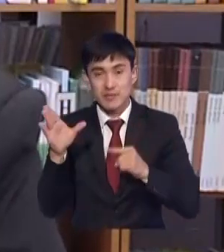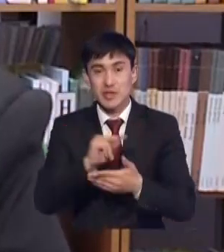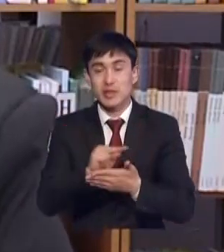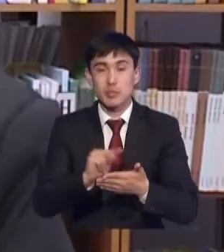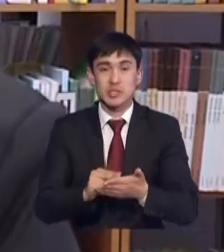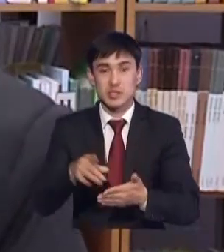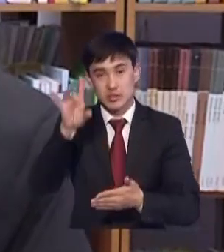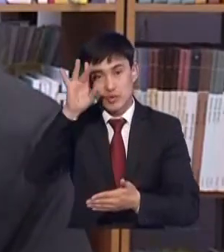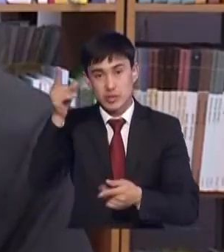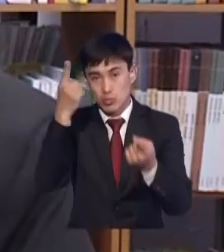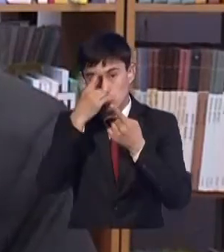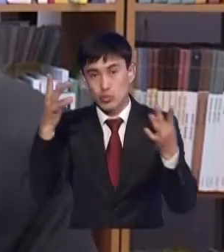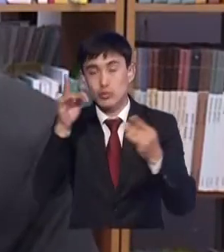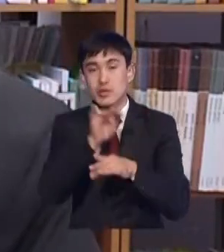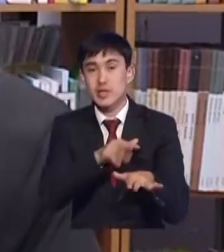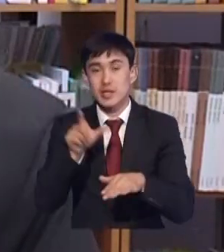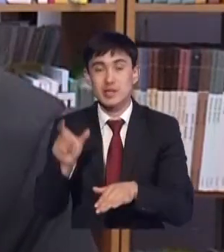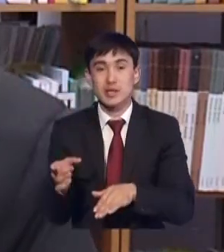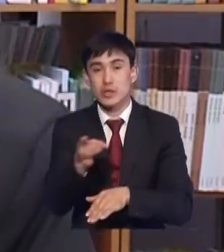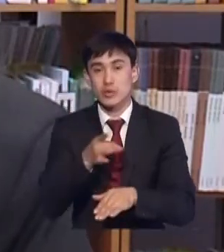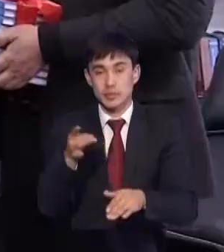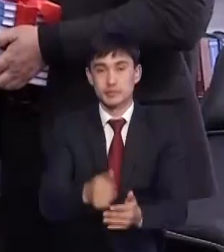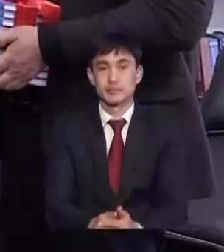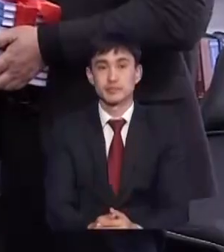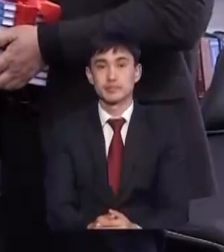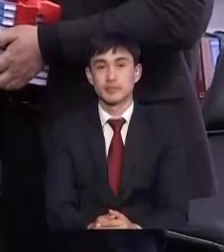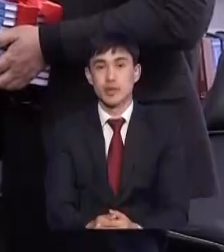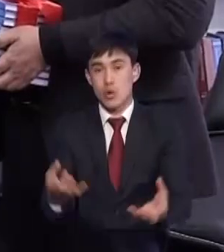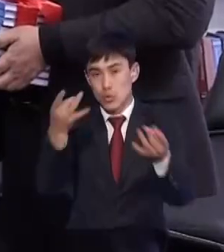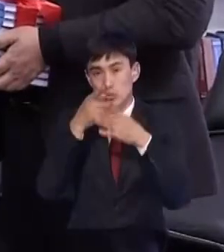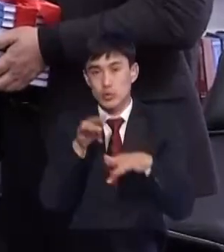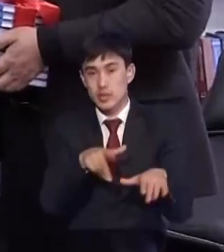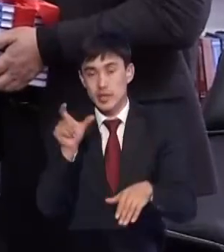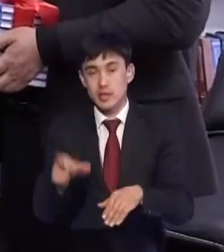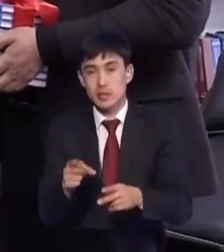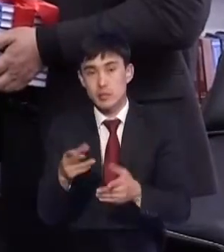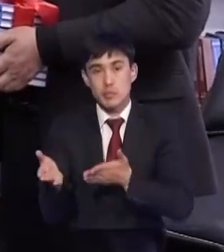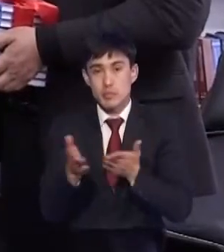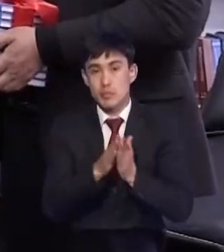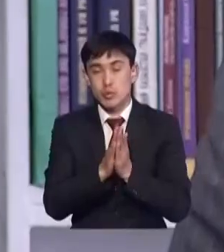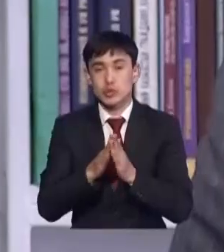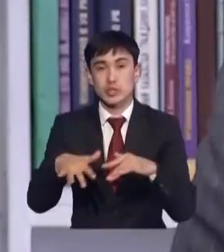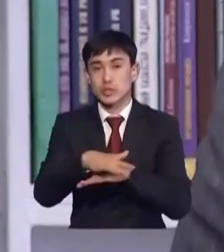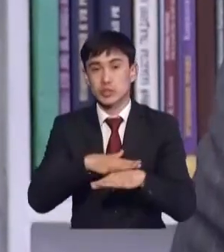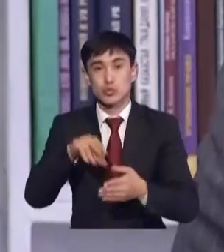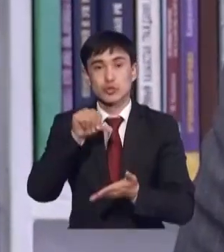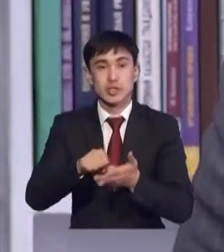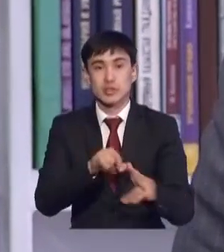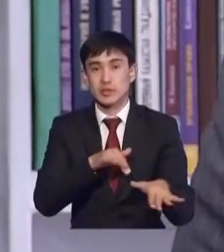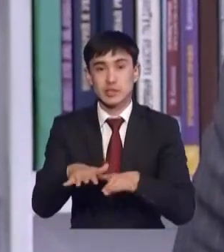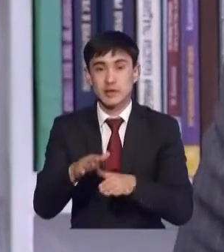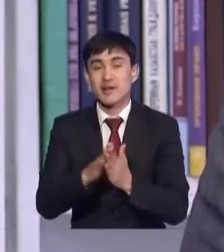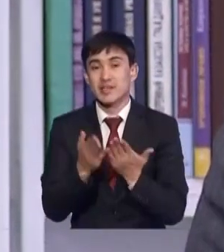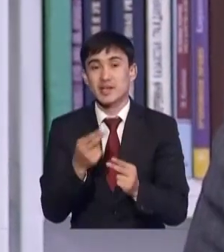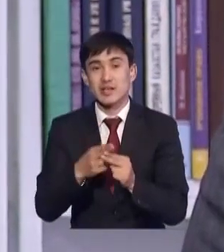написаны известными культурными деятелями нашего региона культурные деятели призывают жителей нашего региона стать участниками акции ведь